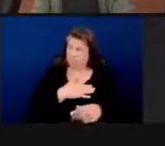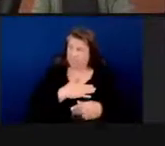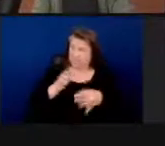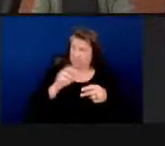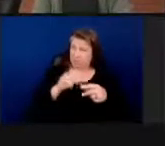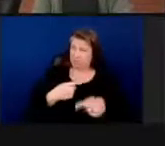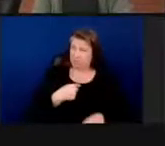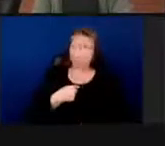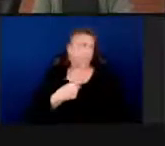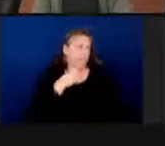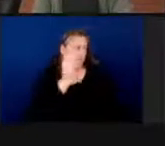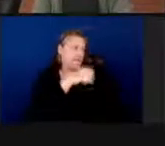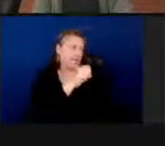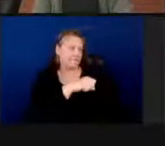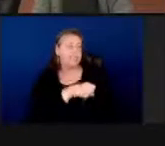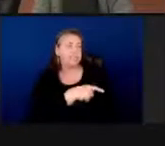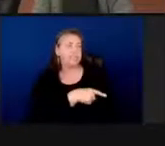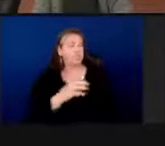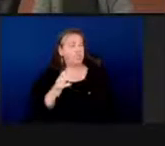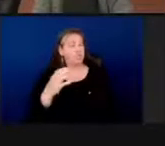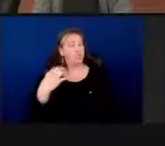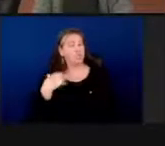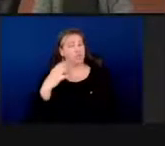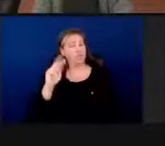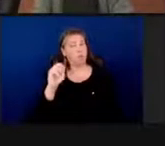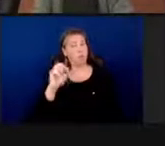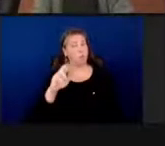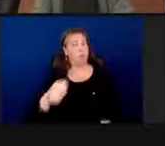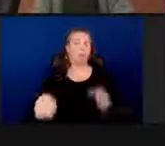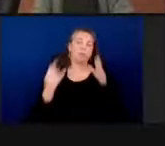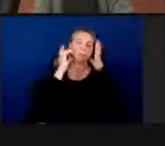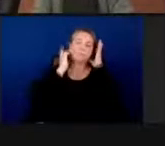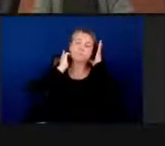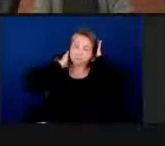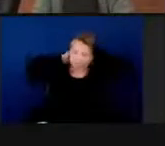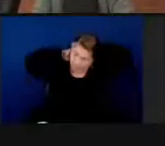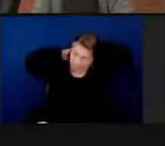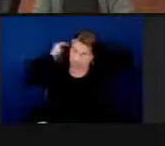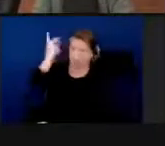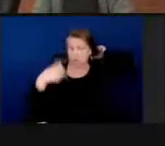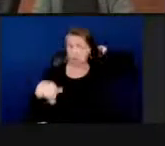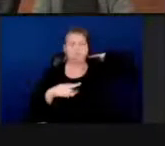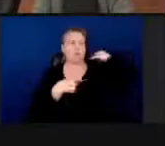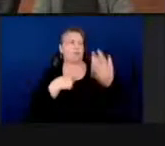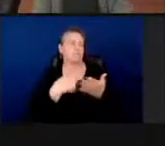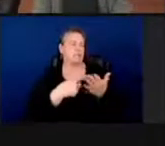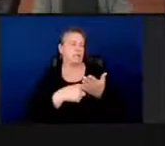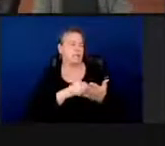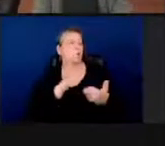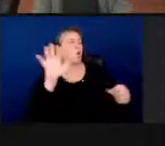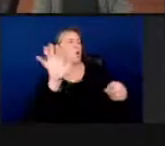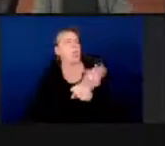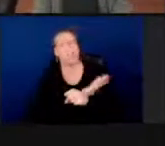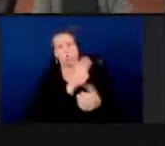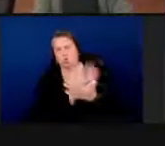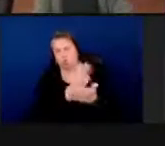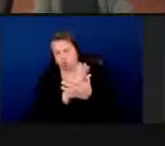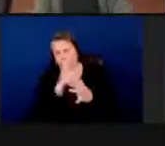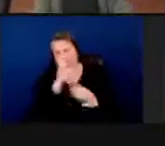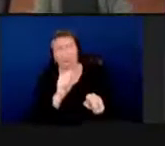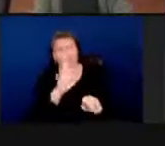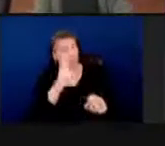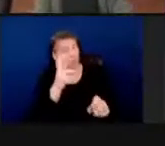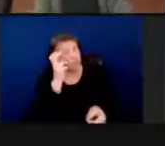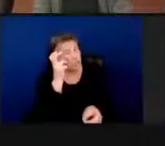Kwa kweli swali langu ni kuwa sikujua kuwa ulikuwa na mazungumzo. Unaweza kutoa maelezo zaidi? Ndio.